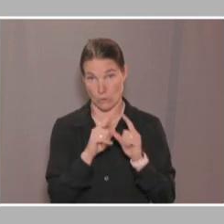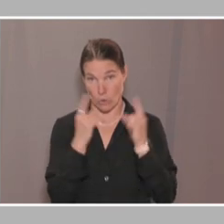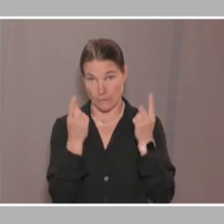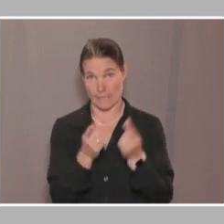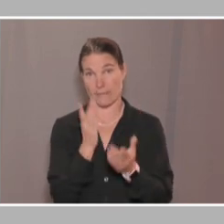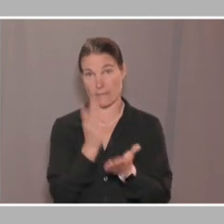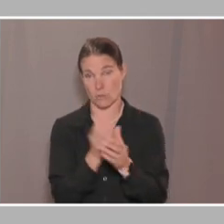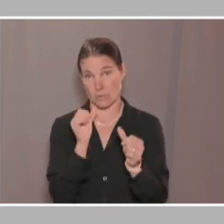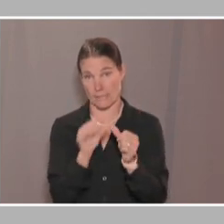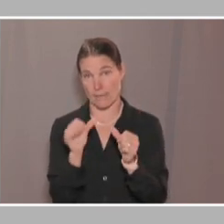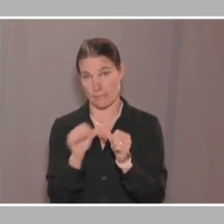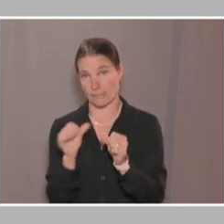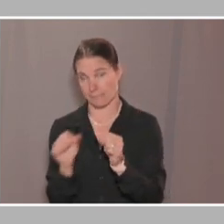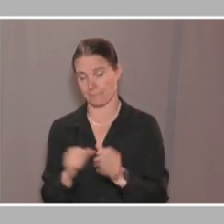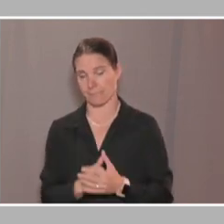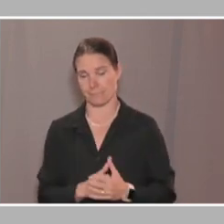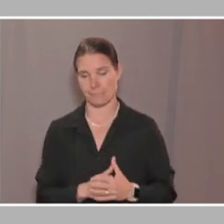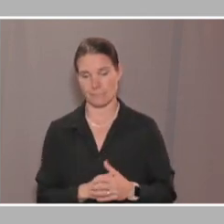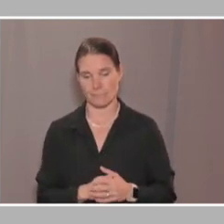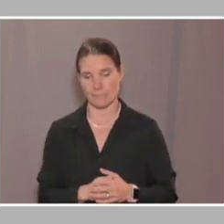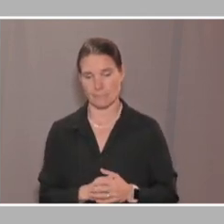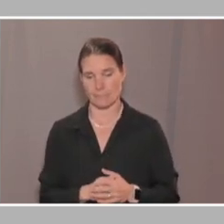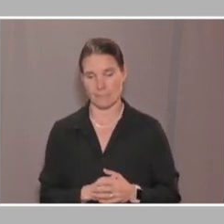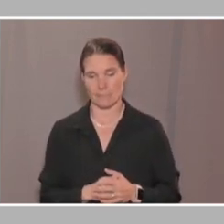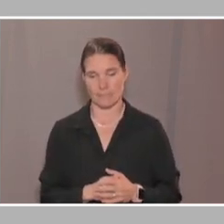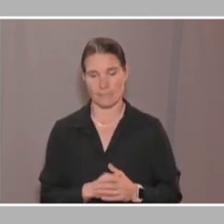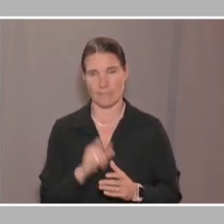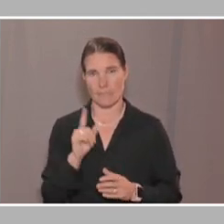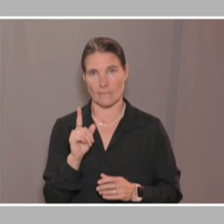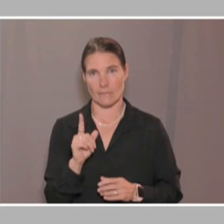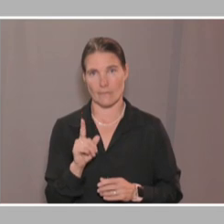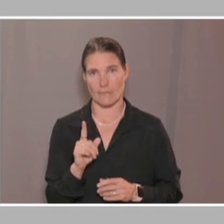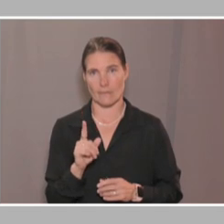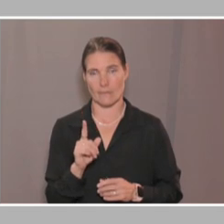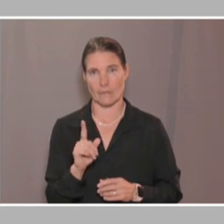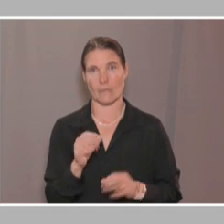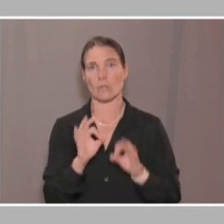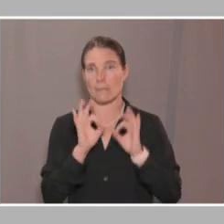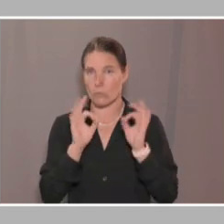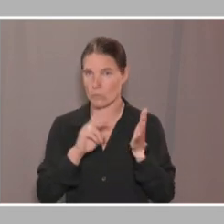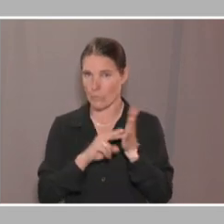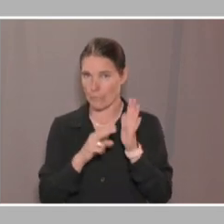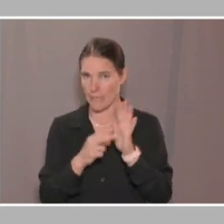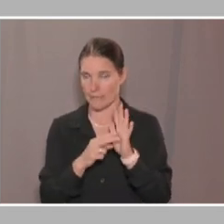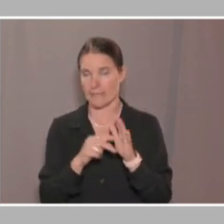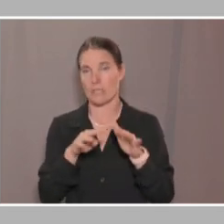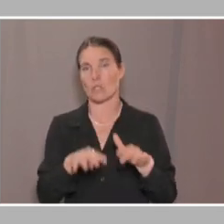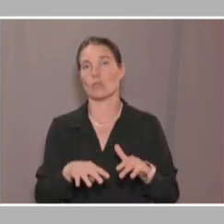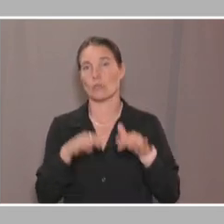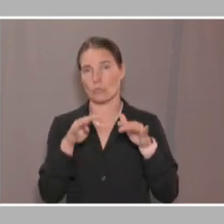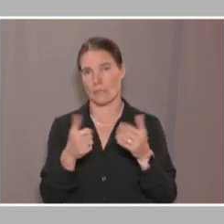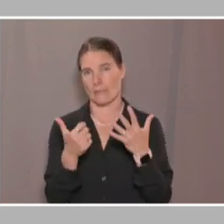Räumlichkeiten. Allerdings bedurfte das Vorhaben einiger Planung, sodass erst